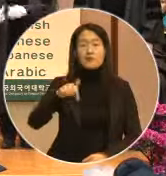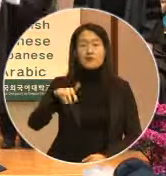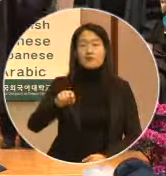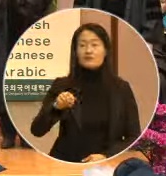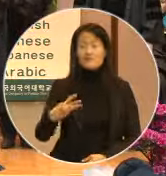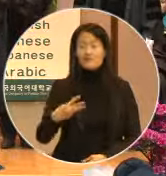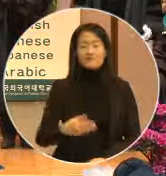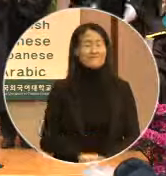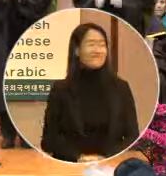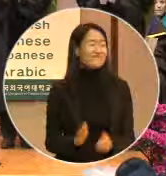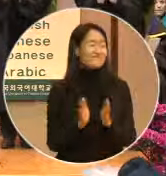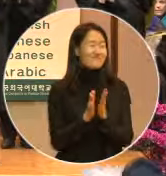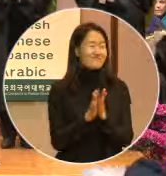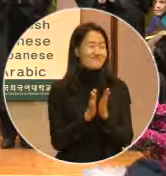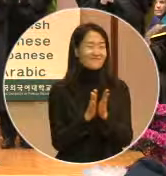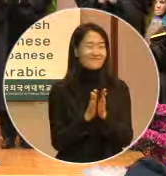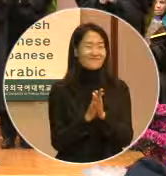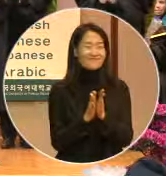박철